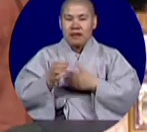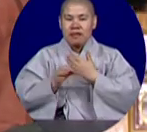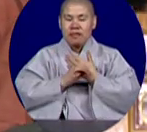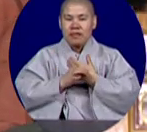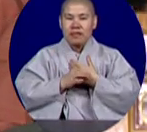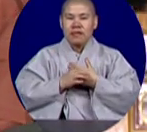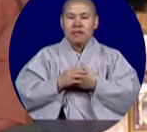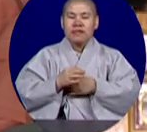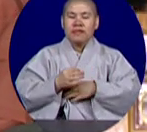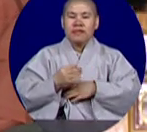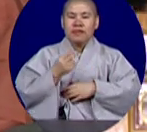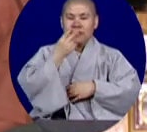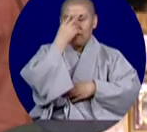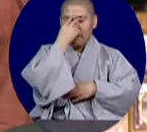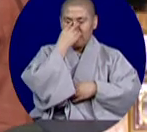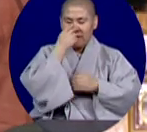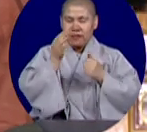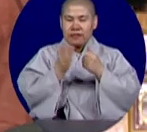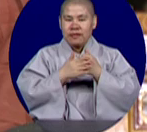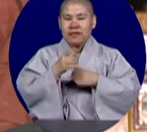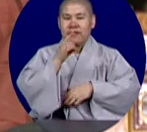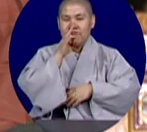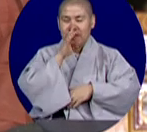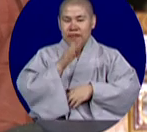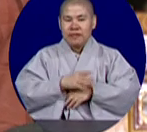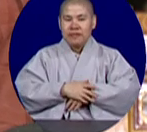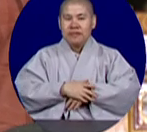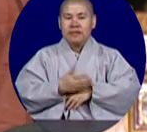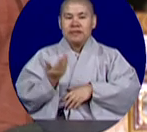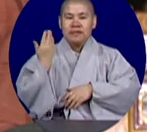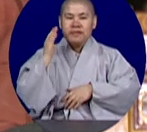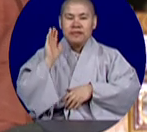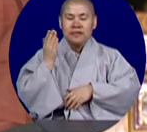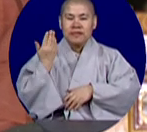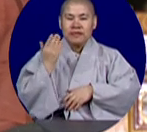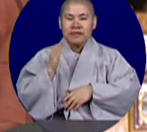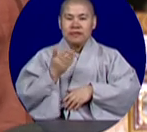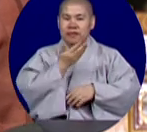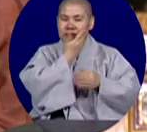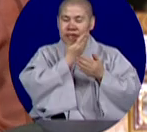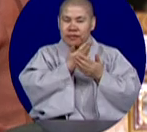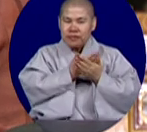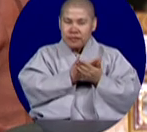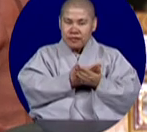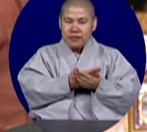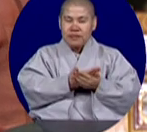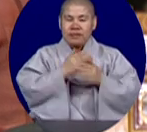더 가리기 때문에 안 되거든요. 요점이 아주 이제 중요한 거예요.